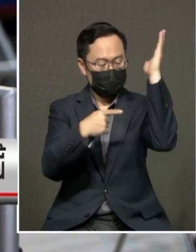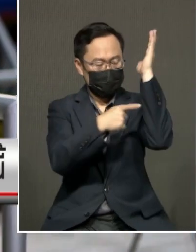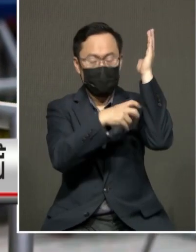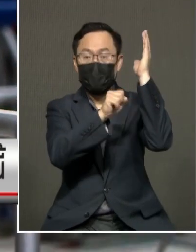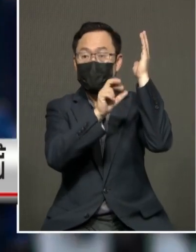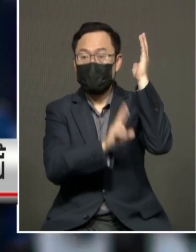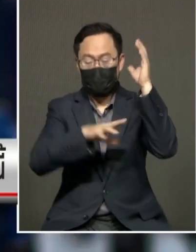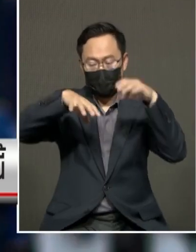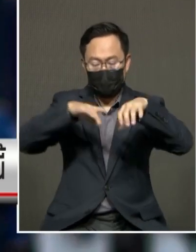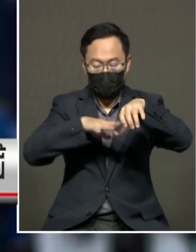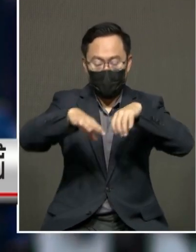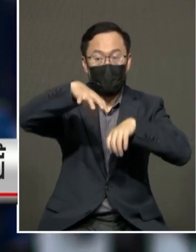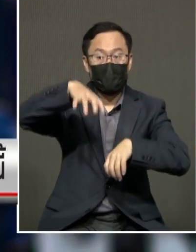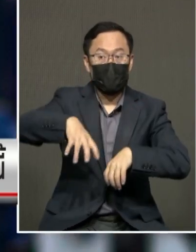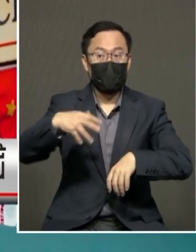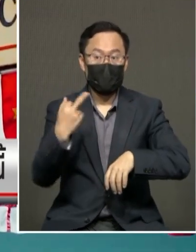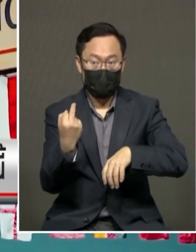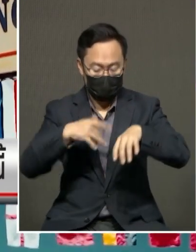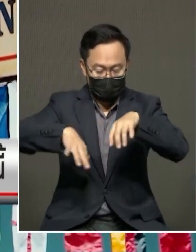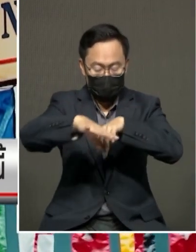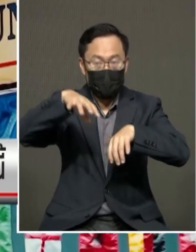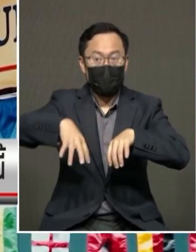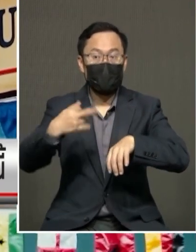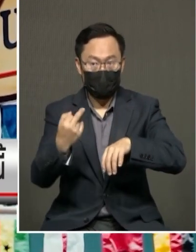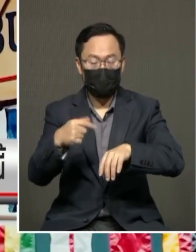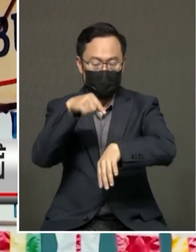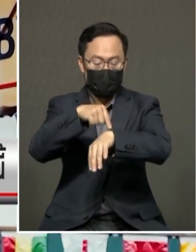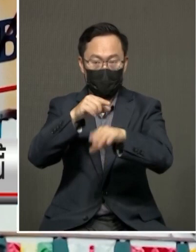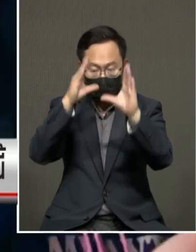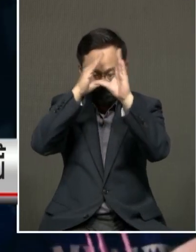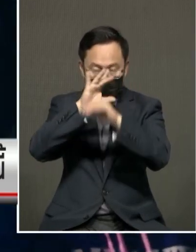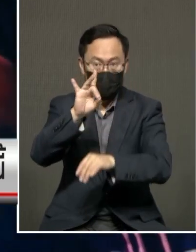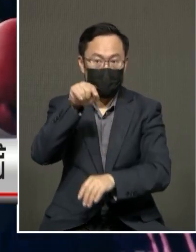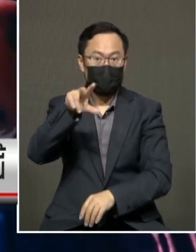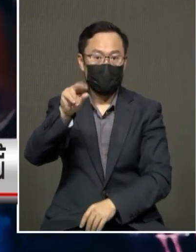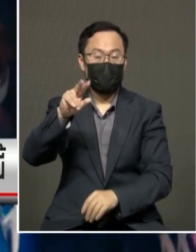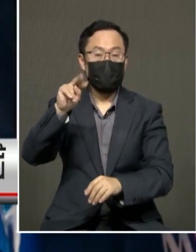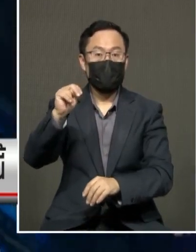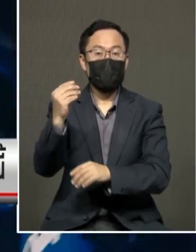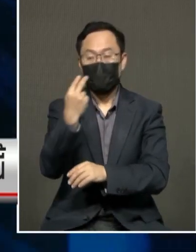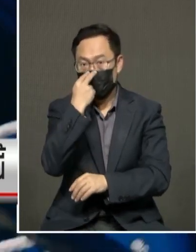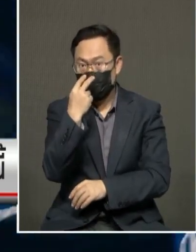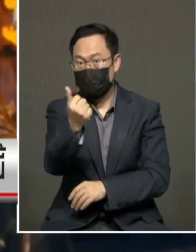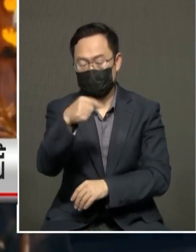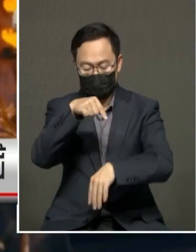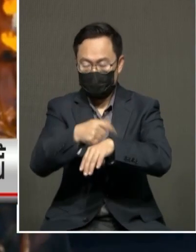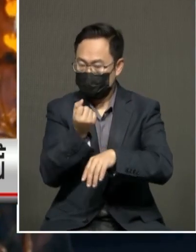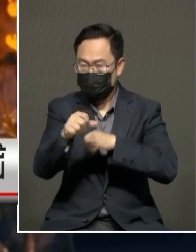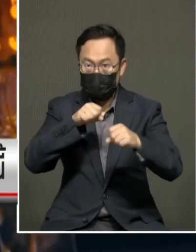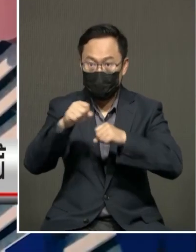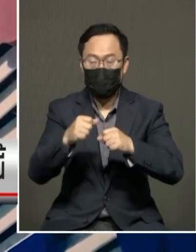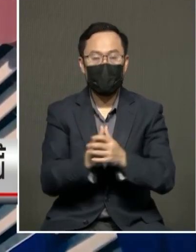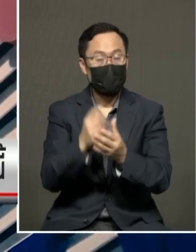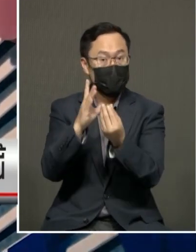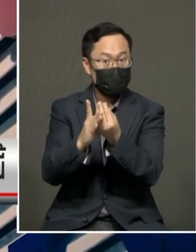ถ่ายทอดสดตั้งแต่เวลา 20:30 นเป็นต้นไปทาง T-Sport 7นะคะสัปดาห์แรกนี่ก็เต็มไปด้วยคู่มวยที่แฟนๆเฝ้